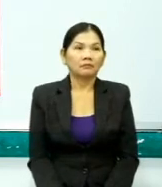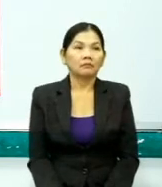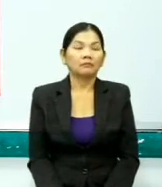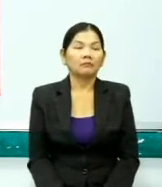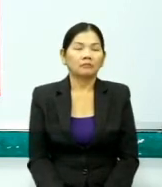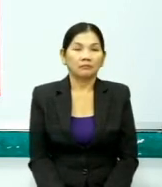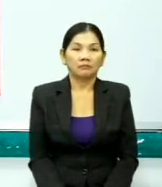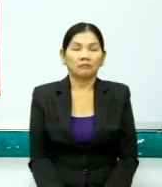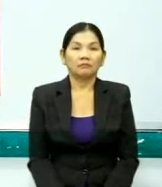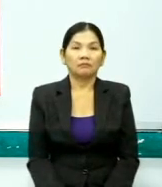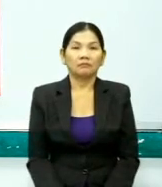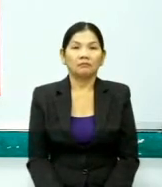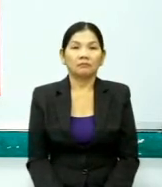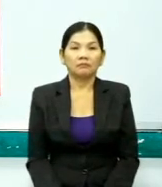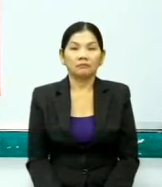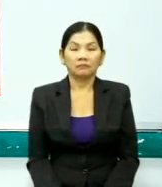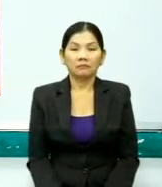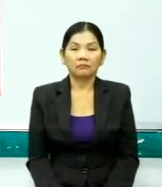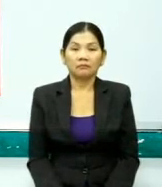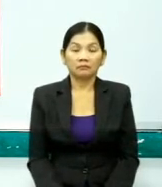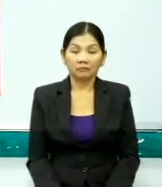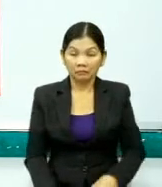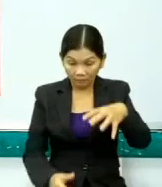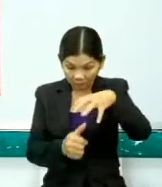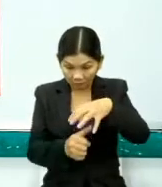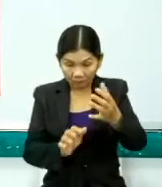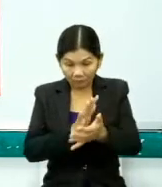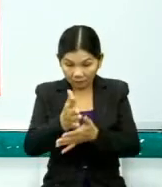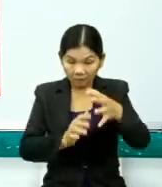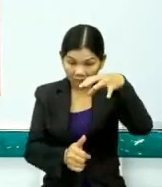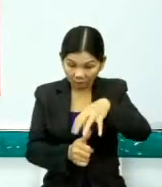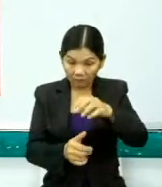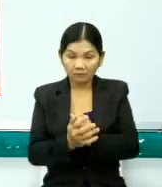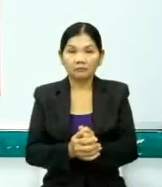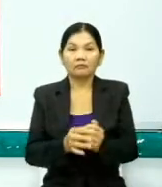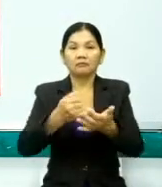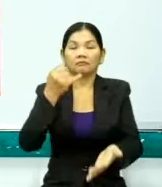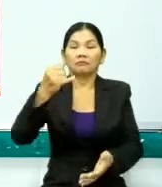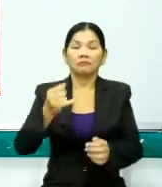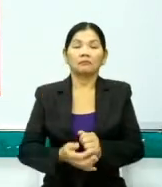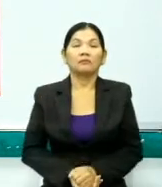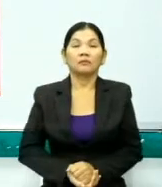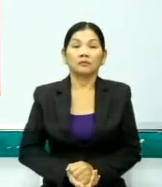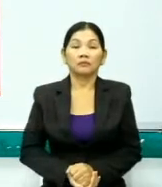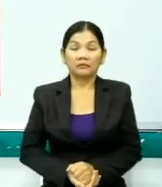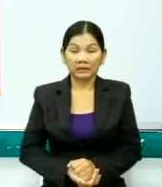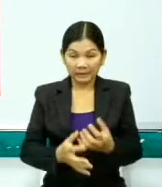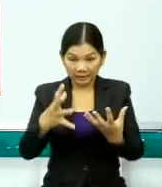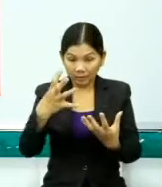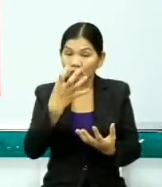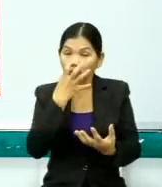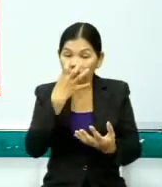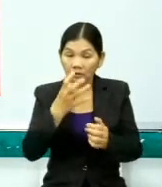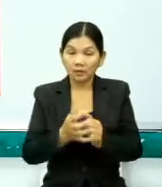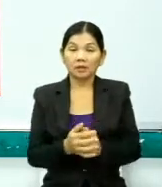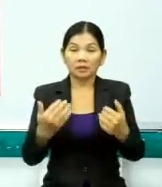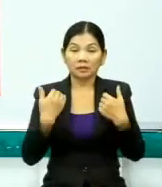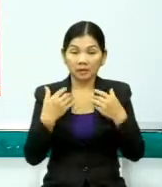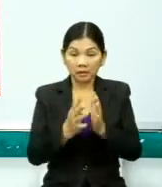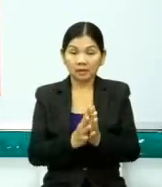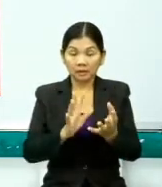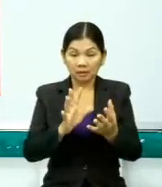chà là ồn à con kệ kệ cha sát cha mi cha sạch chụp nâng